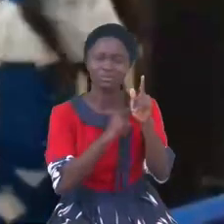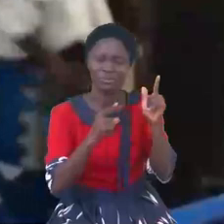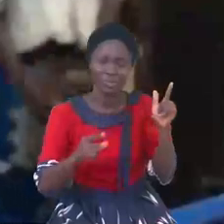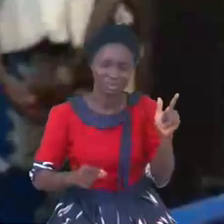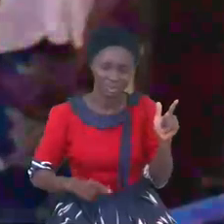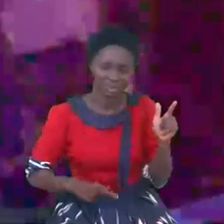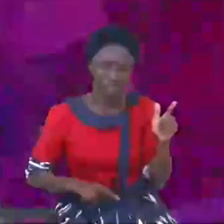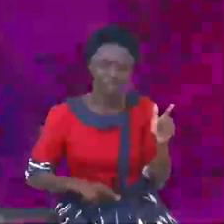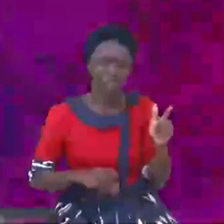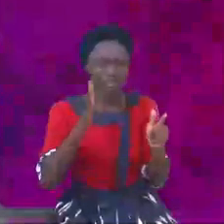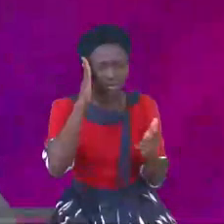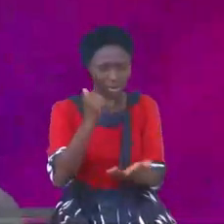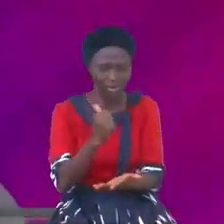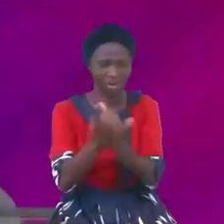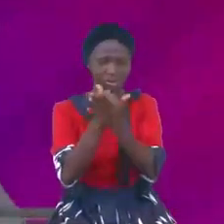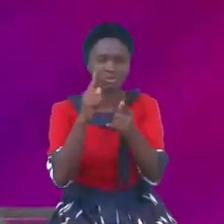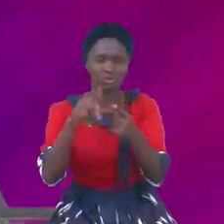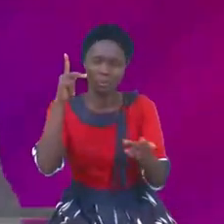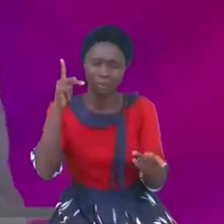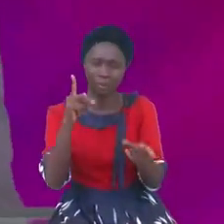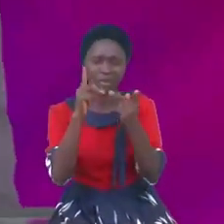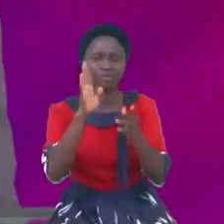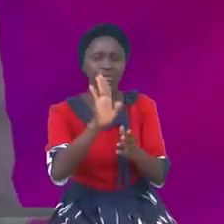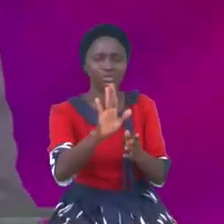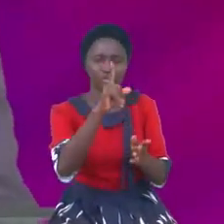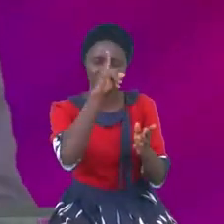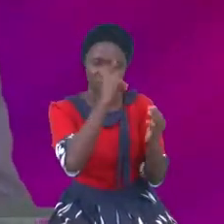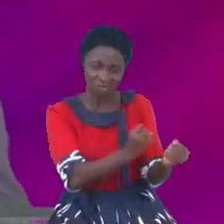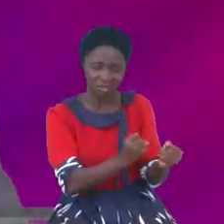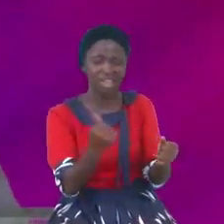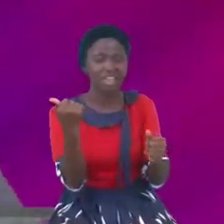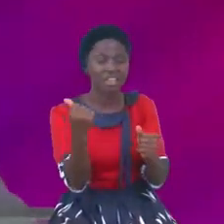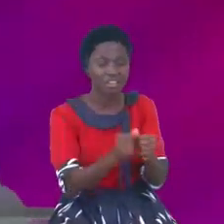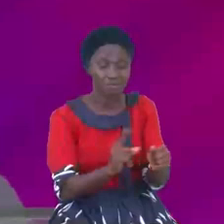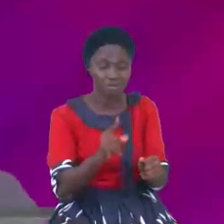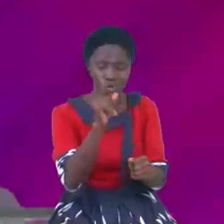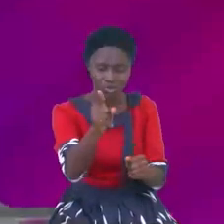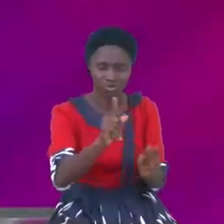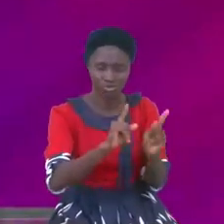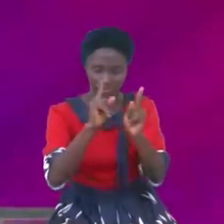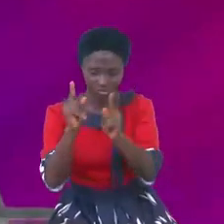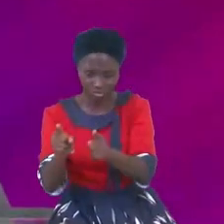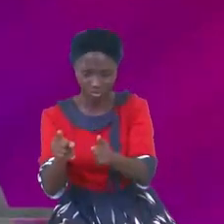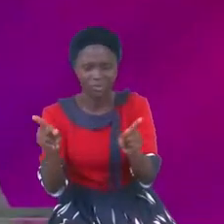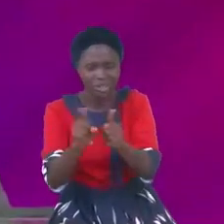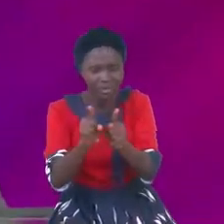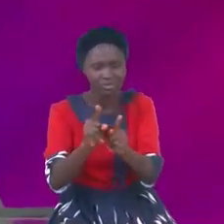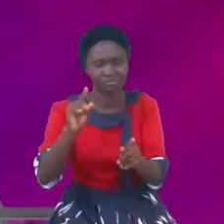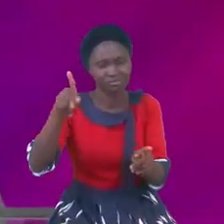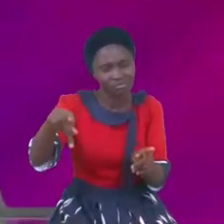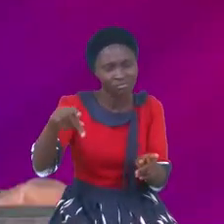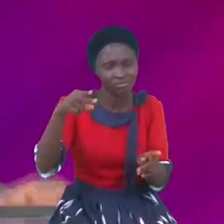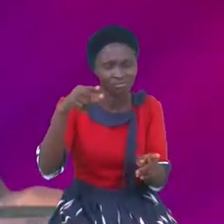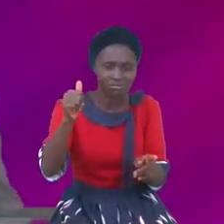Seigneur perfectionne ta foi partout où tu vas. À l'exemple de Paul, qui voulait que les